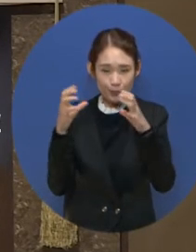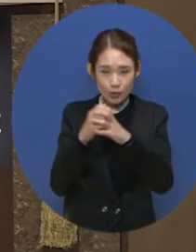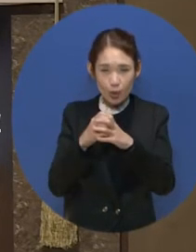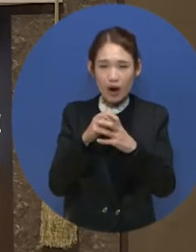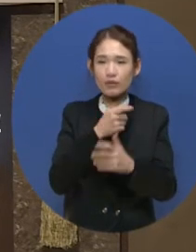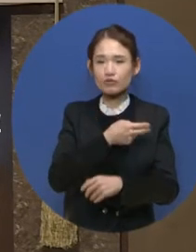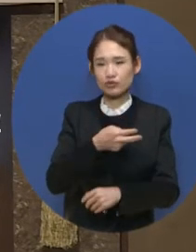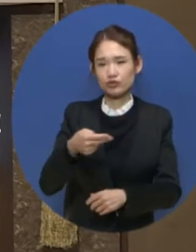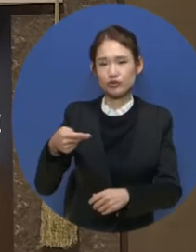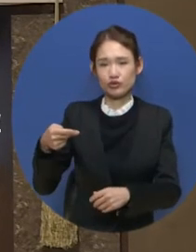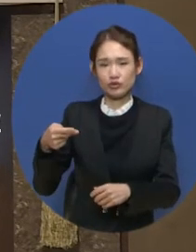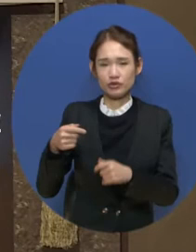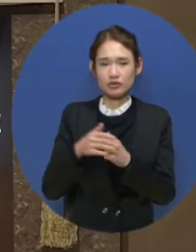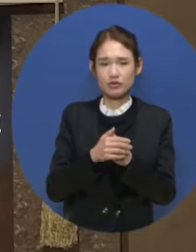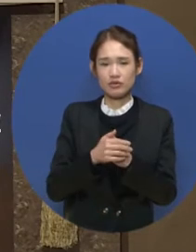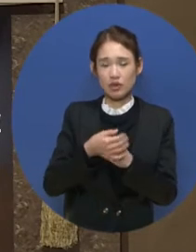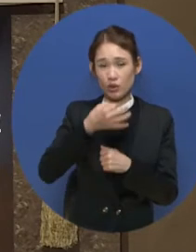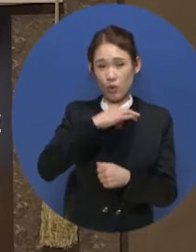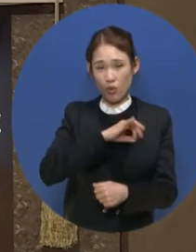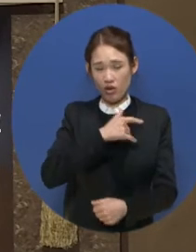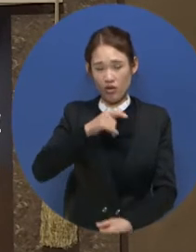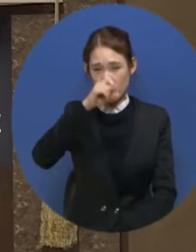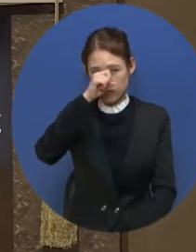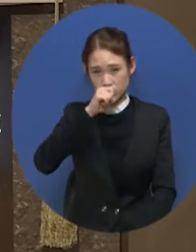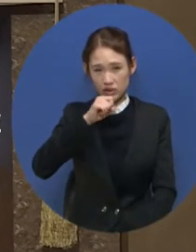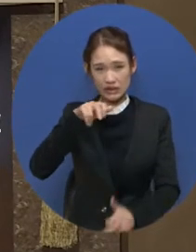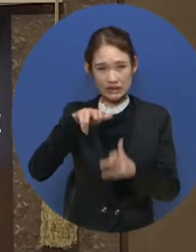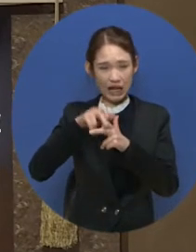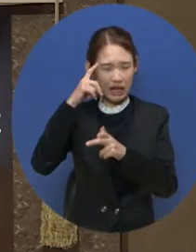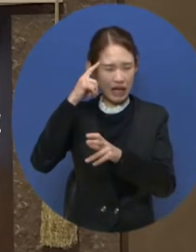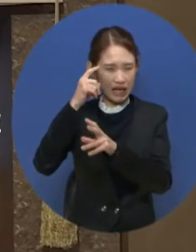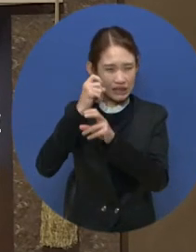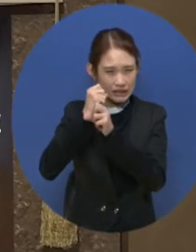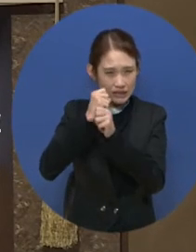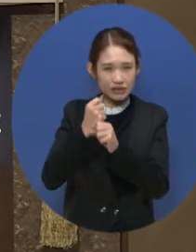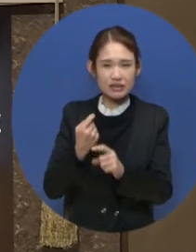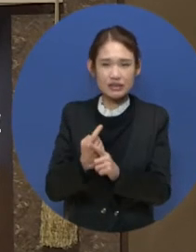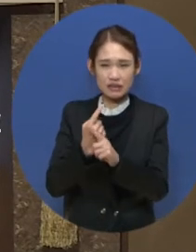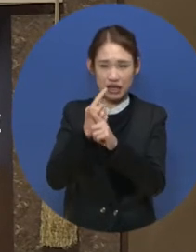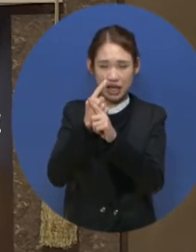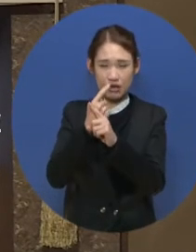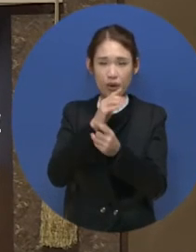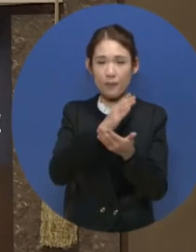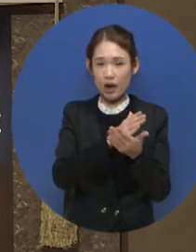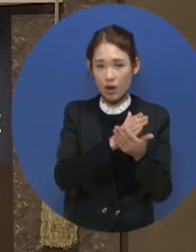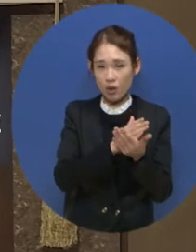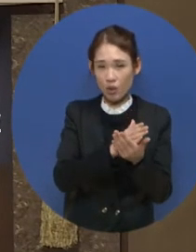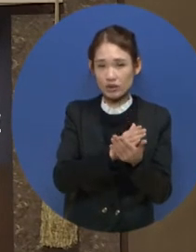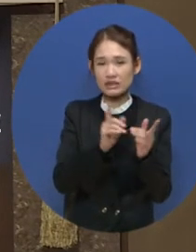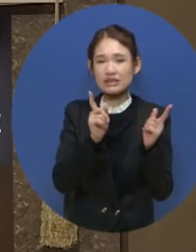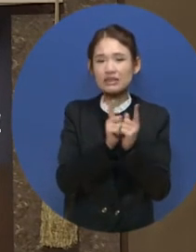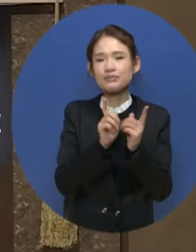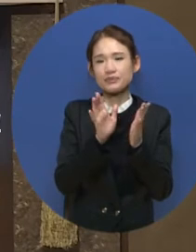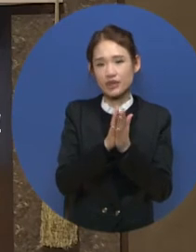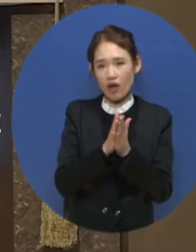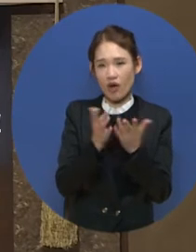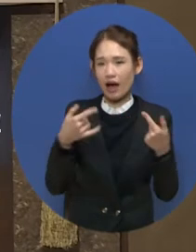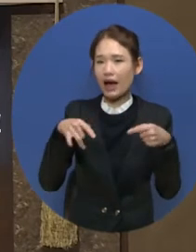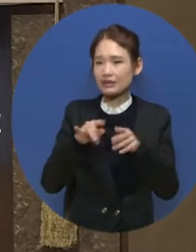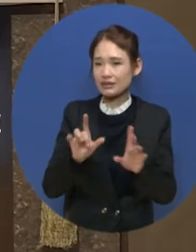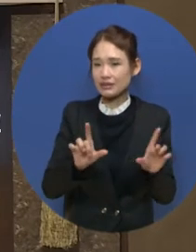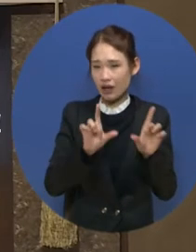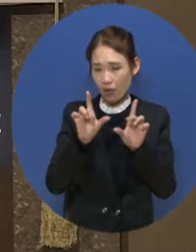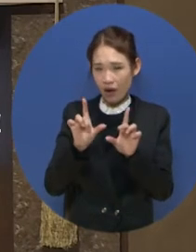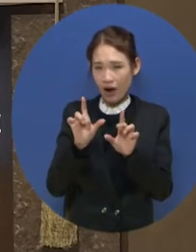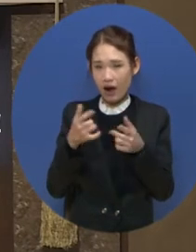굉장히 좋아요 우리가 장애인 시 께서 말로 맨날 이야기하는 것보다 실제 이렇게 같이 생활하면서 수영 하니까